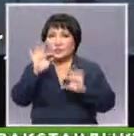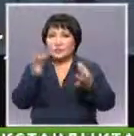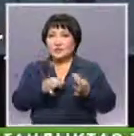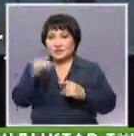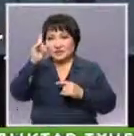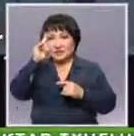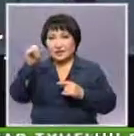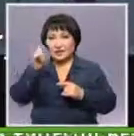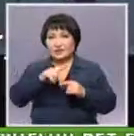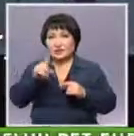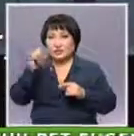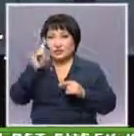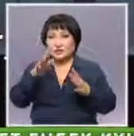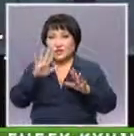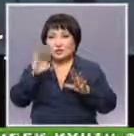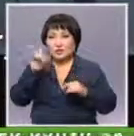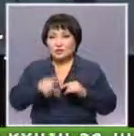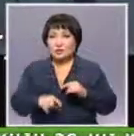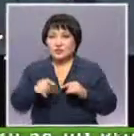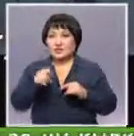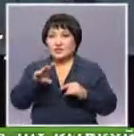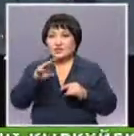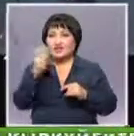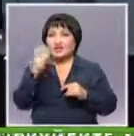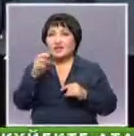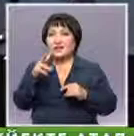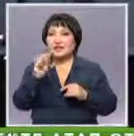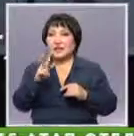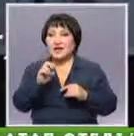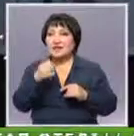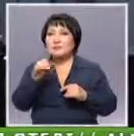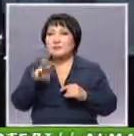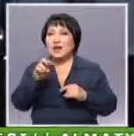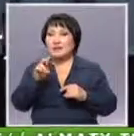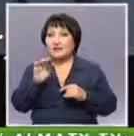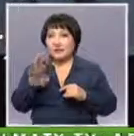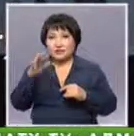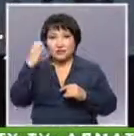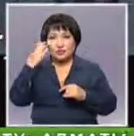әрі майталманы Шәкен Аймановтың 100 жылдығын тойлау болып саналады.